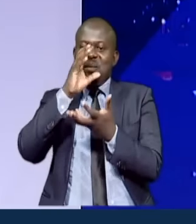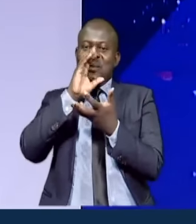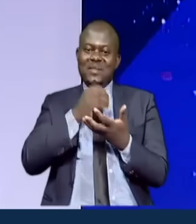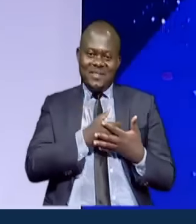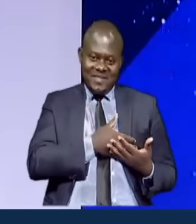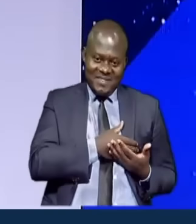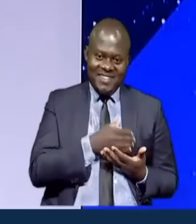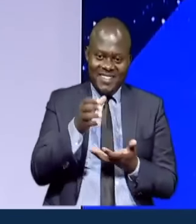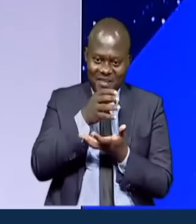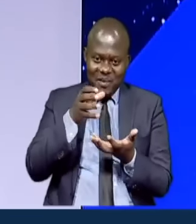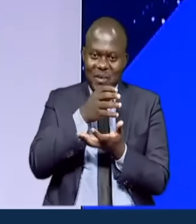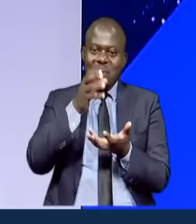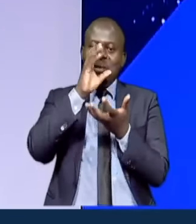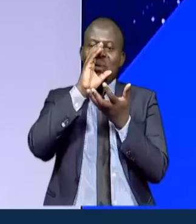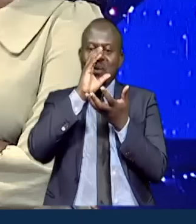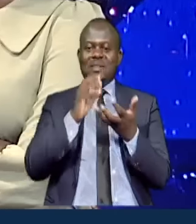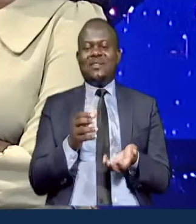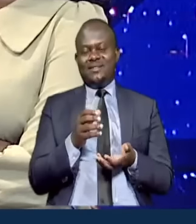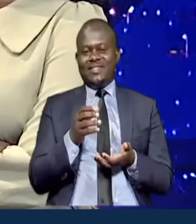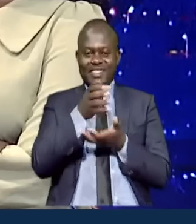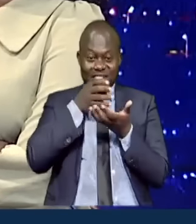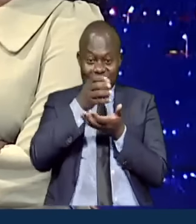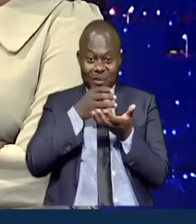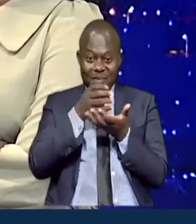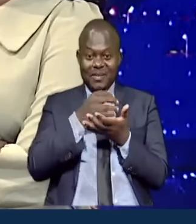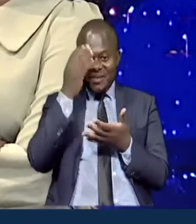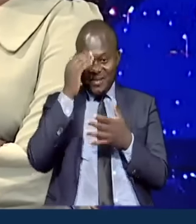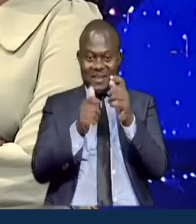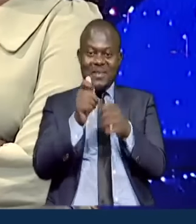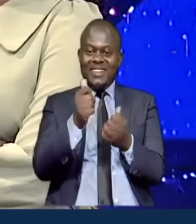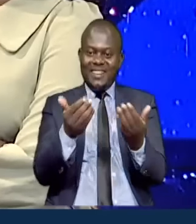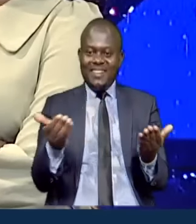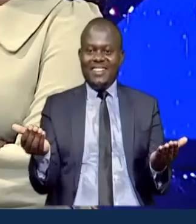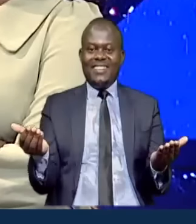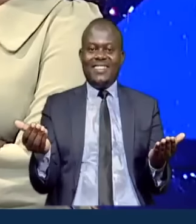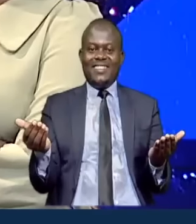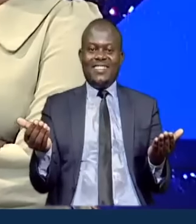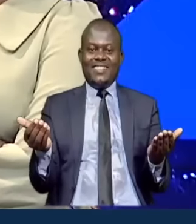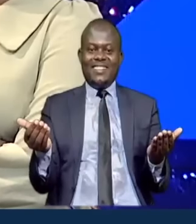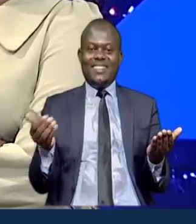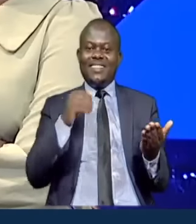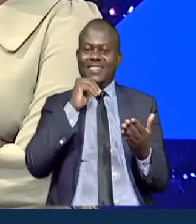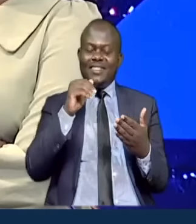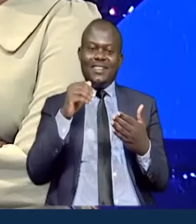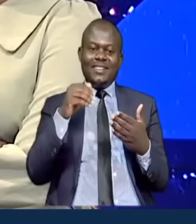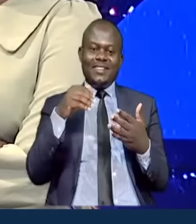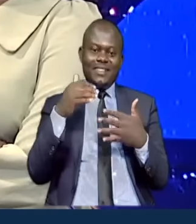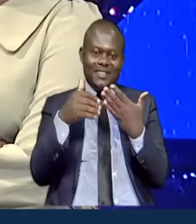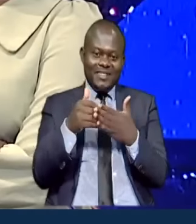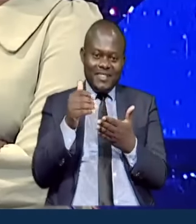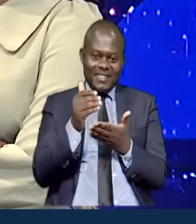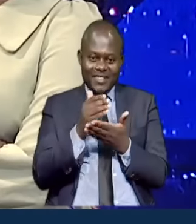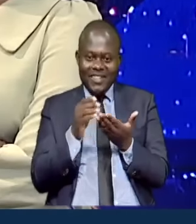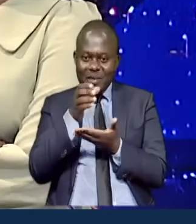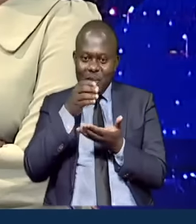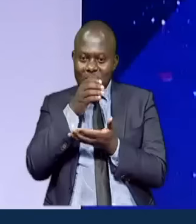uruhinja ndakubafita nkaba ku gakoma k'umubyeyi kw'amata n'ay'abana kandi arahenze ubwo rero mfataho